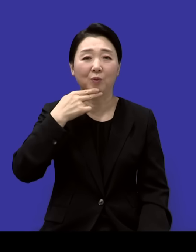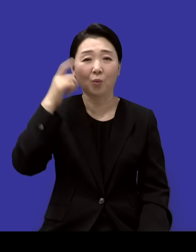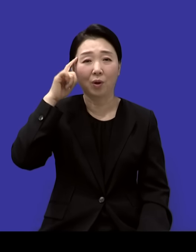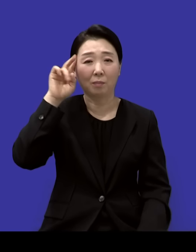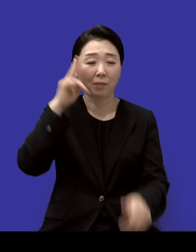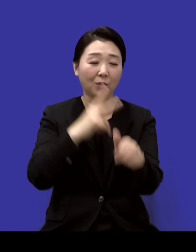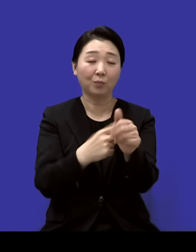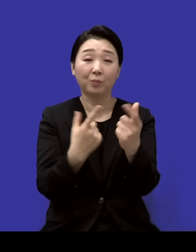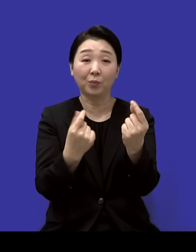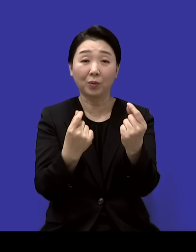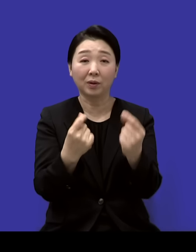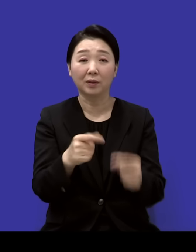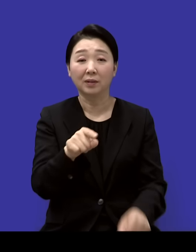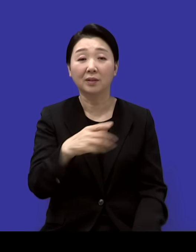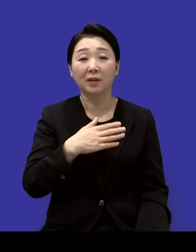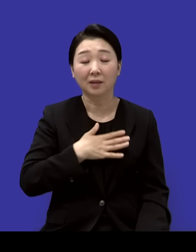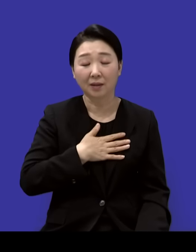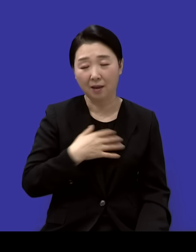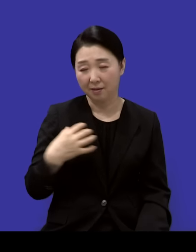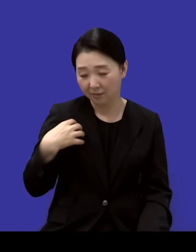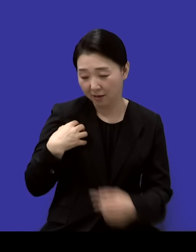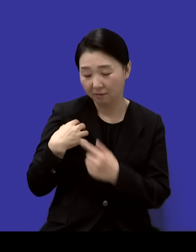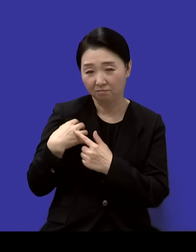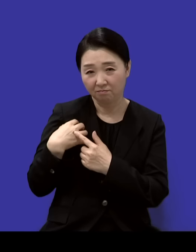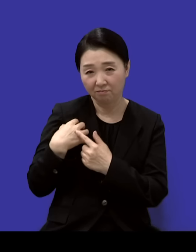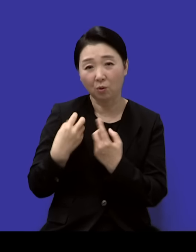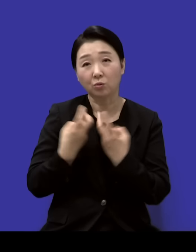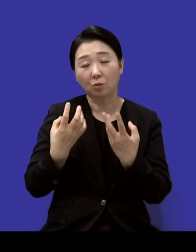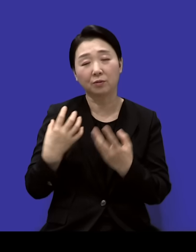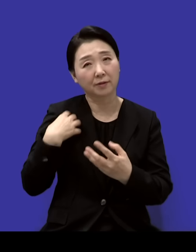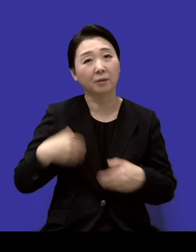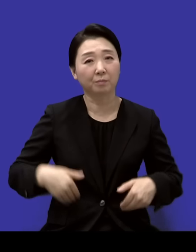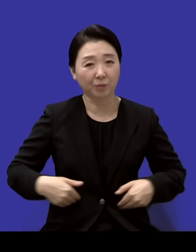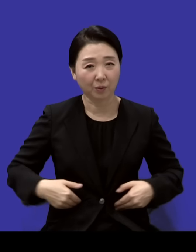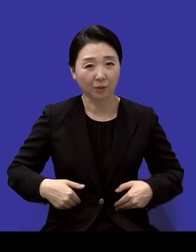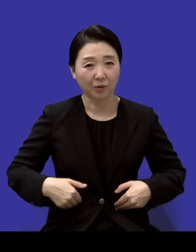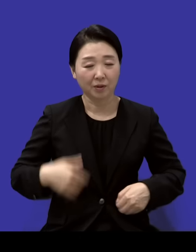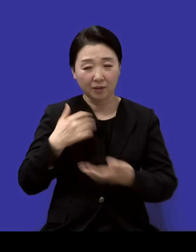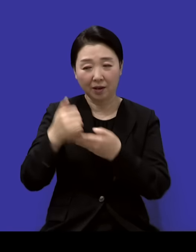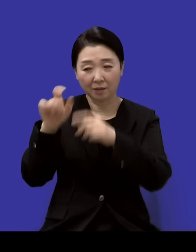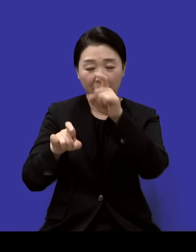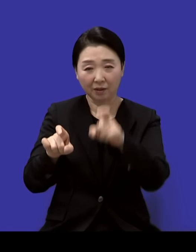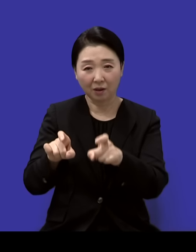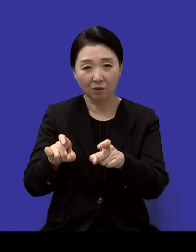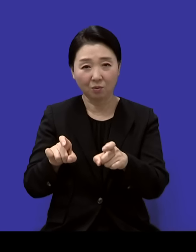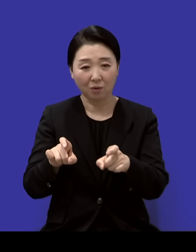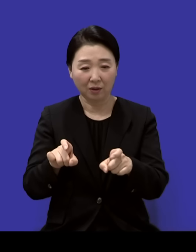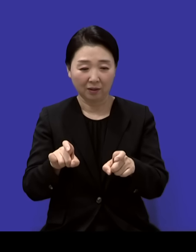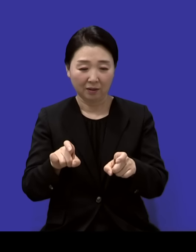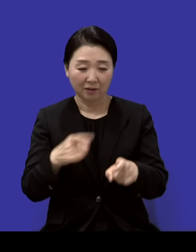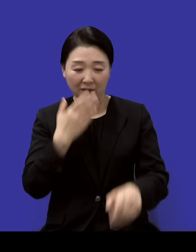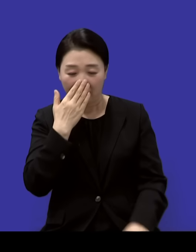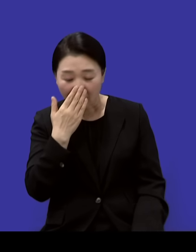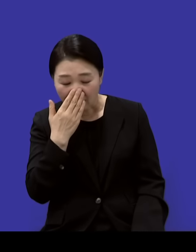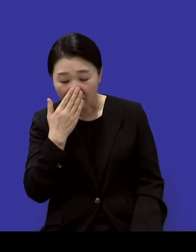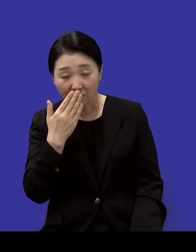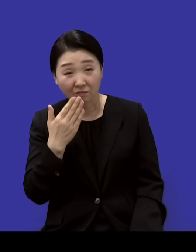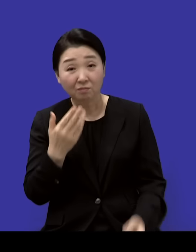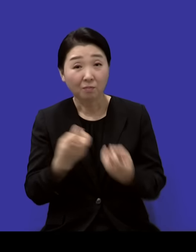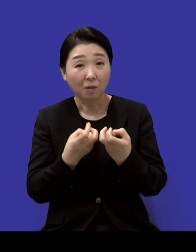바울도 그랬잖아요. 그게 저의 몫이라면 몫인 거고 제가 하나님께 나아가고 낮아지는 통로라면 통로인 것이기 때문에